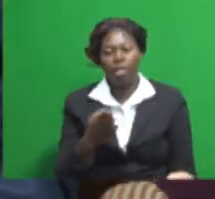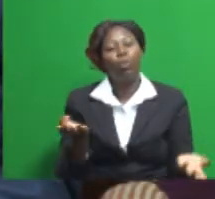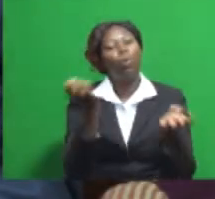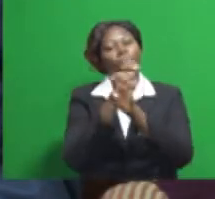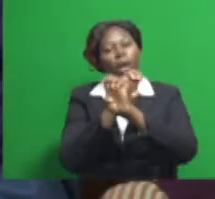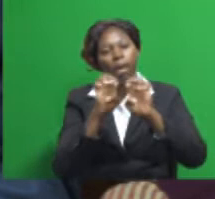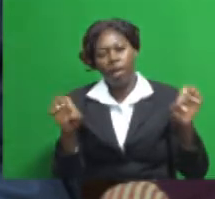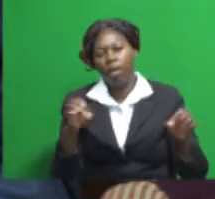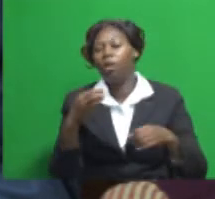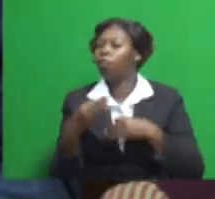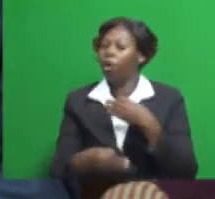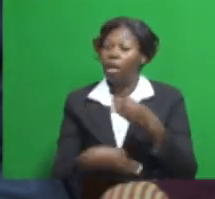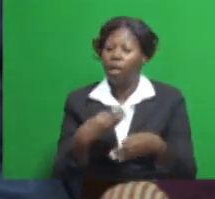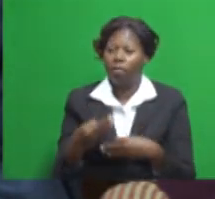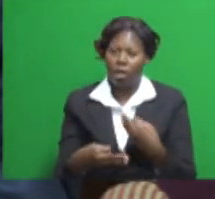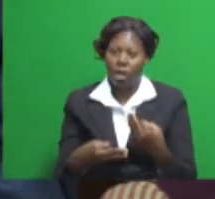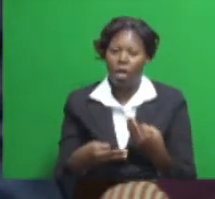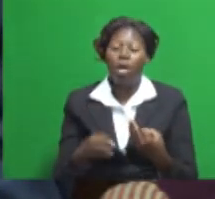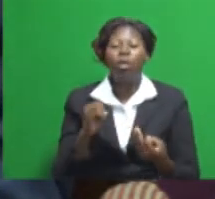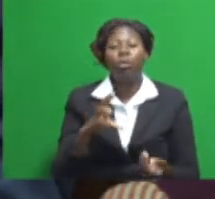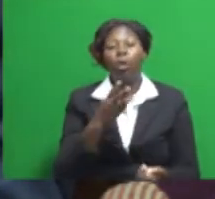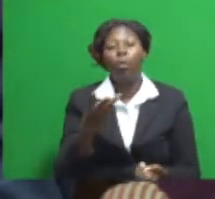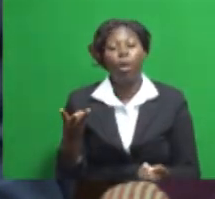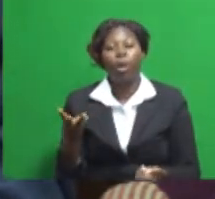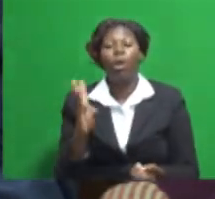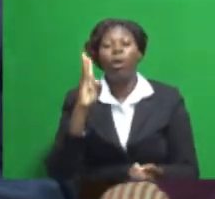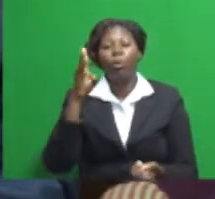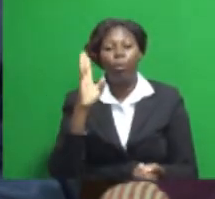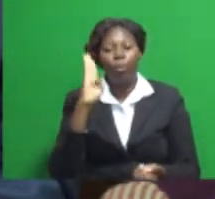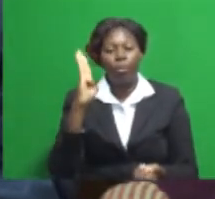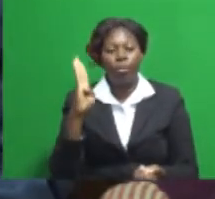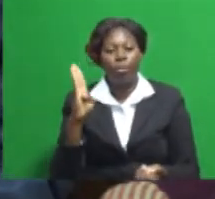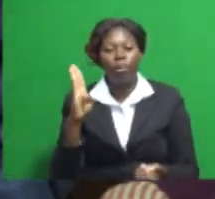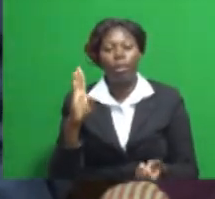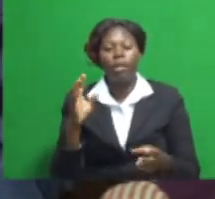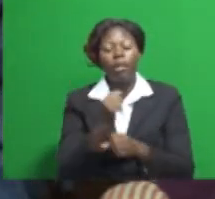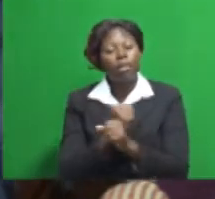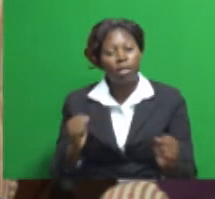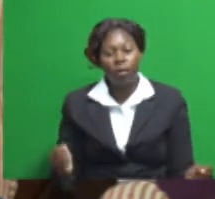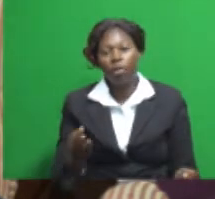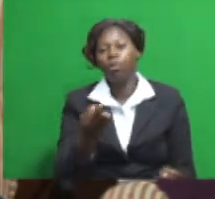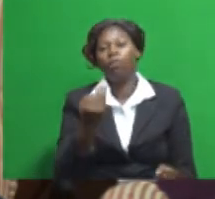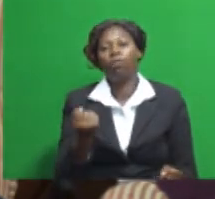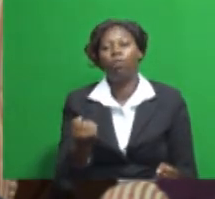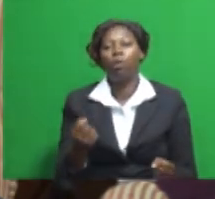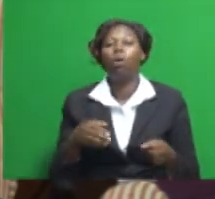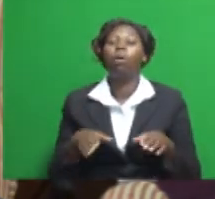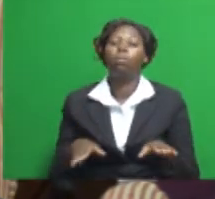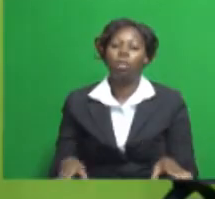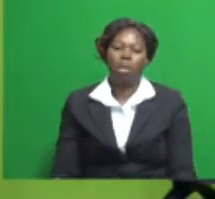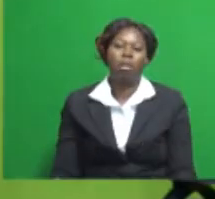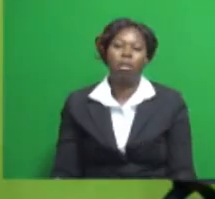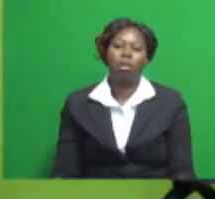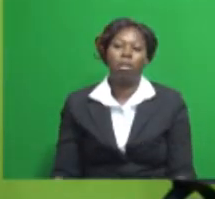pastor. Tichadzikinurwa kuguva because ezvinezvi mafira ari kuita pastor zvikuita kunge rufu rukukunda yeah